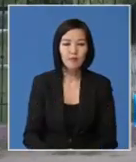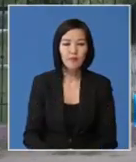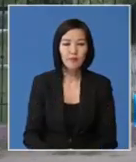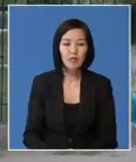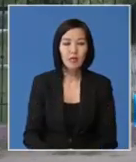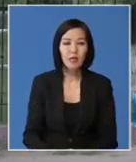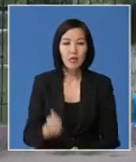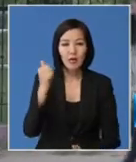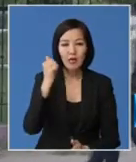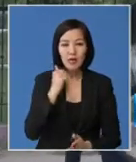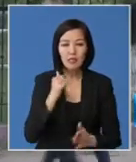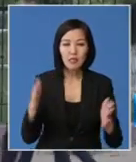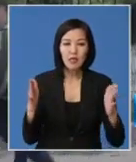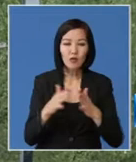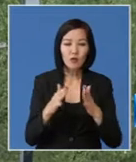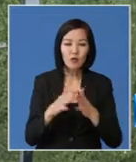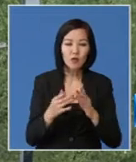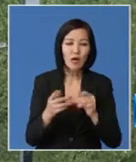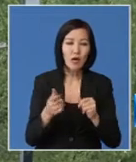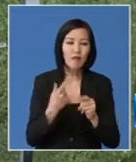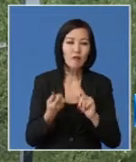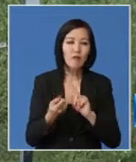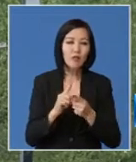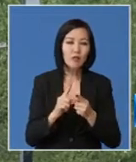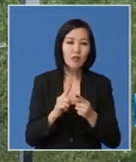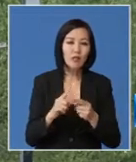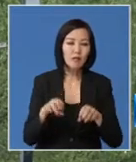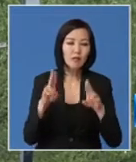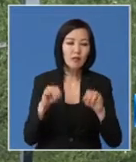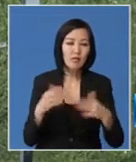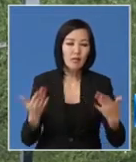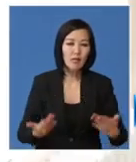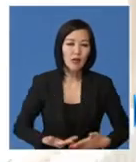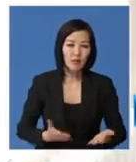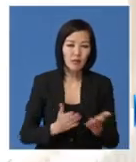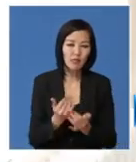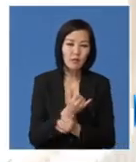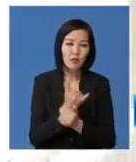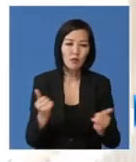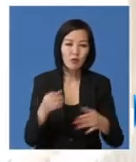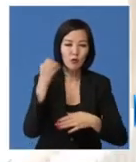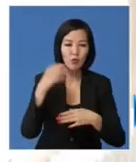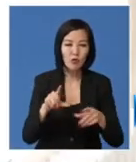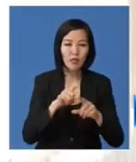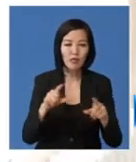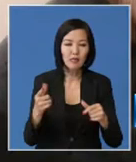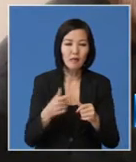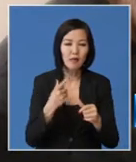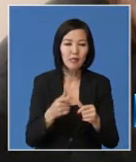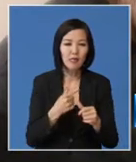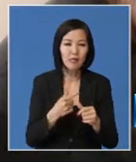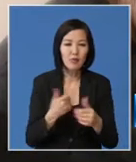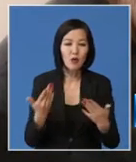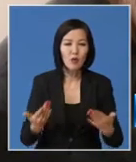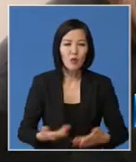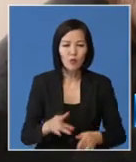Қарттар үйі бүгінде аты өзгеріп арнаулы әлеуметтік қызмет көрсету орталығы деп аталған, десе де заты өзгерген жоқ. Мұндағы